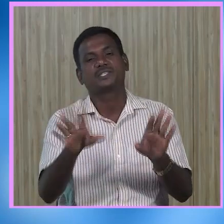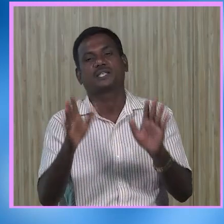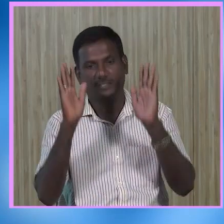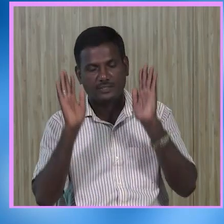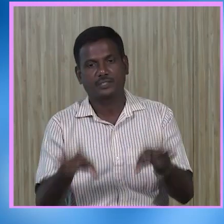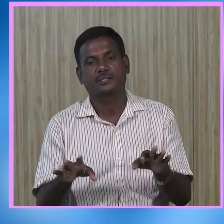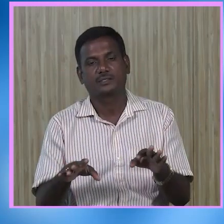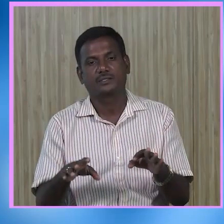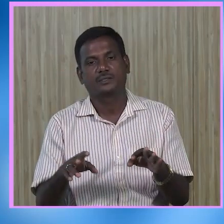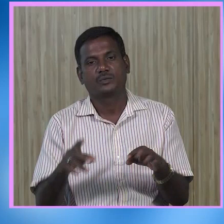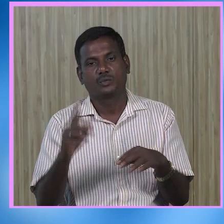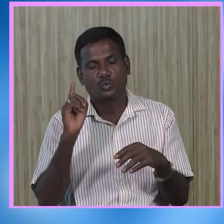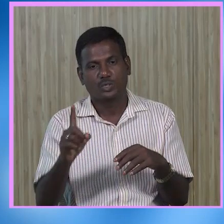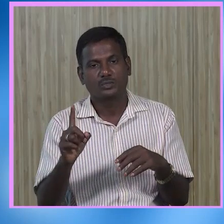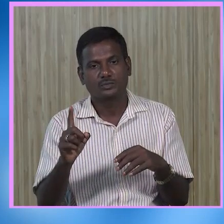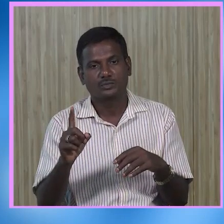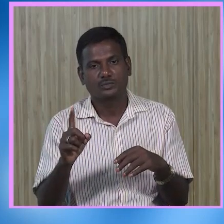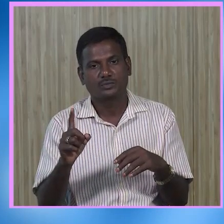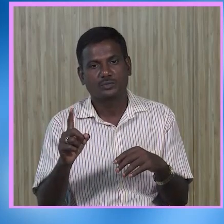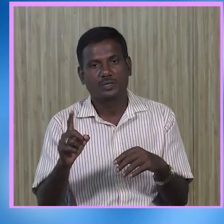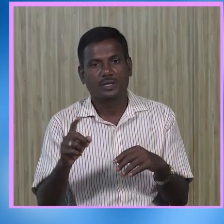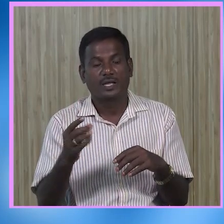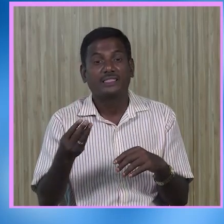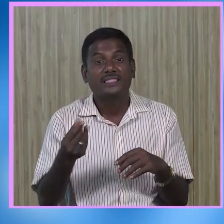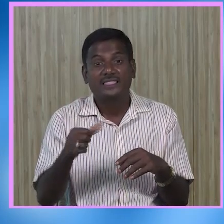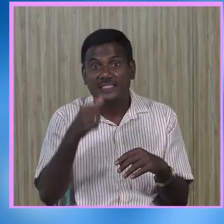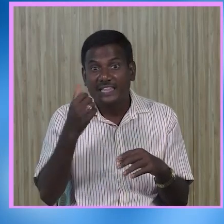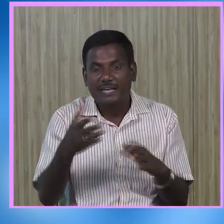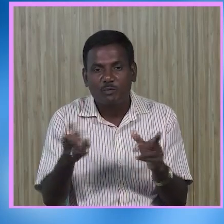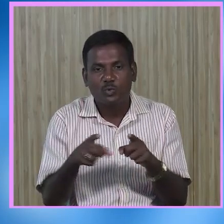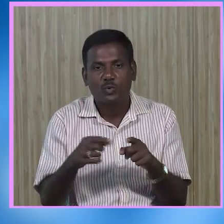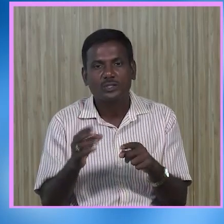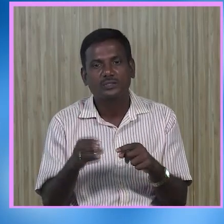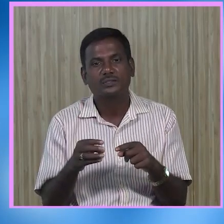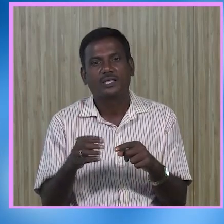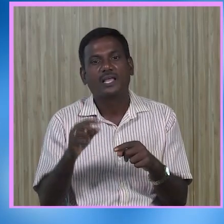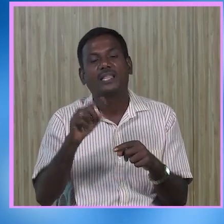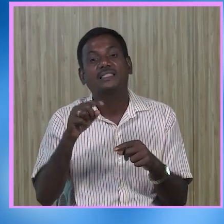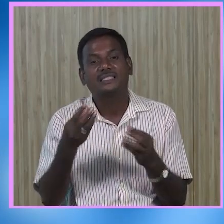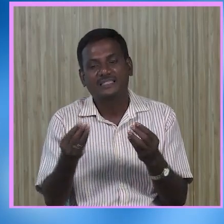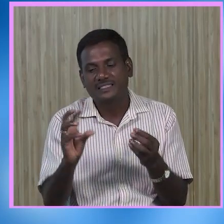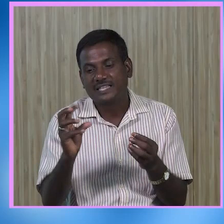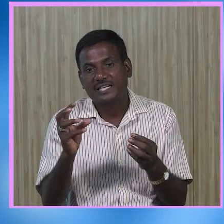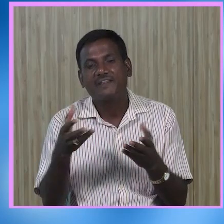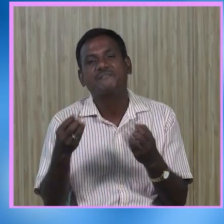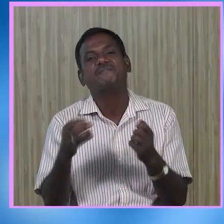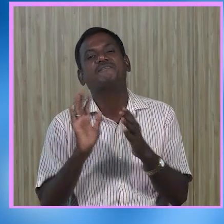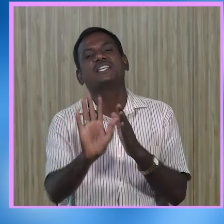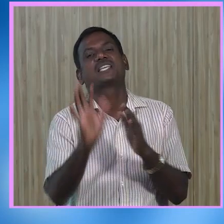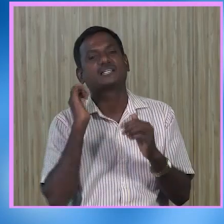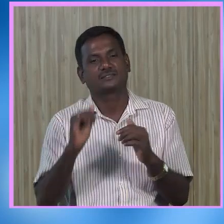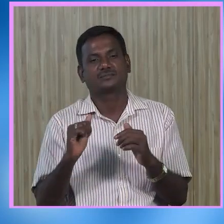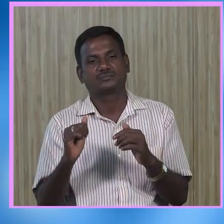உந்து விசை அமைப்புகள் உள்ளன. ஒன்று திரவ உந்து விசை, மற்றொன்று திட உந்து விசை.